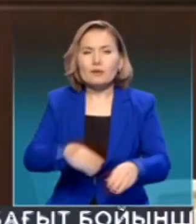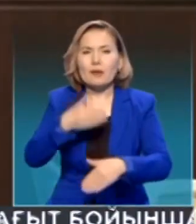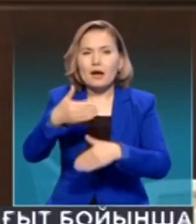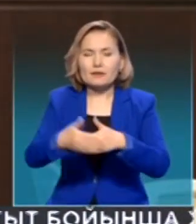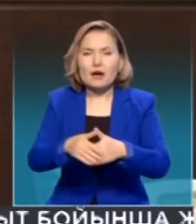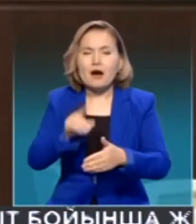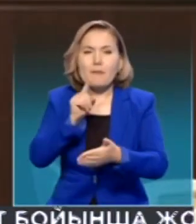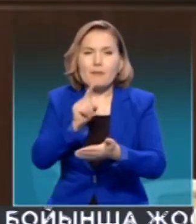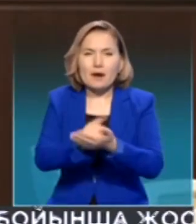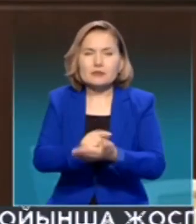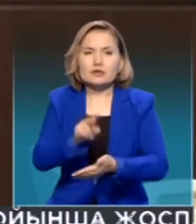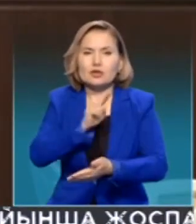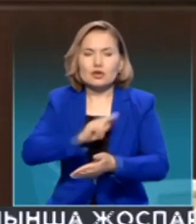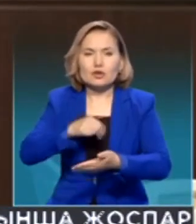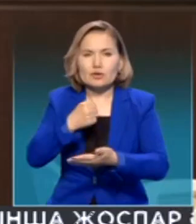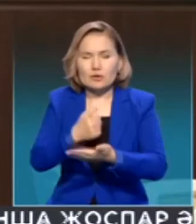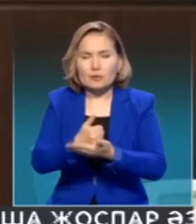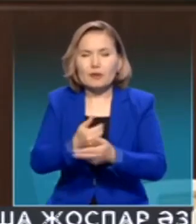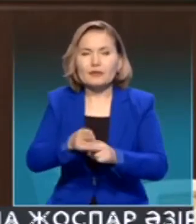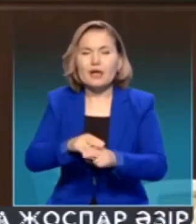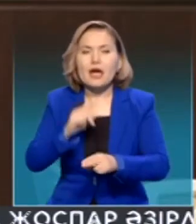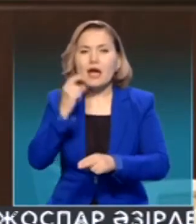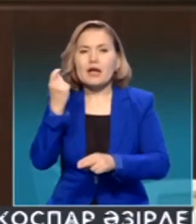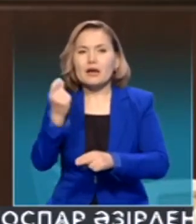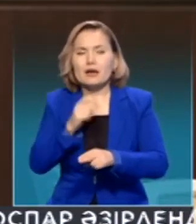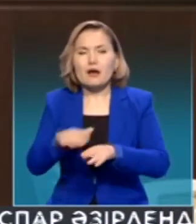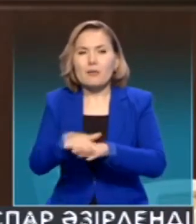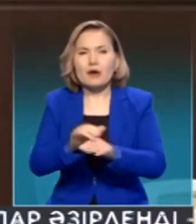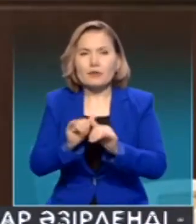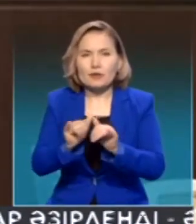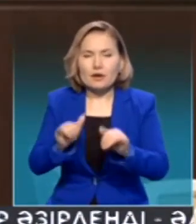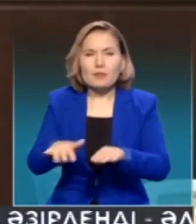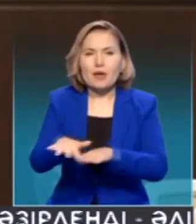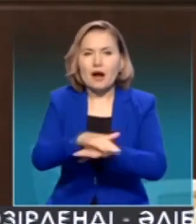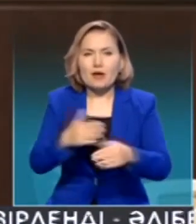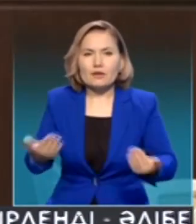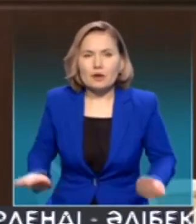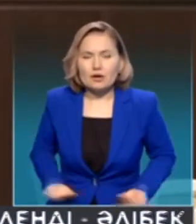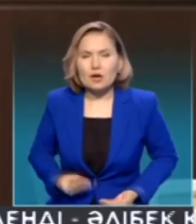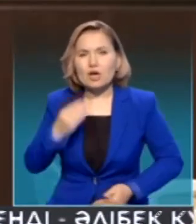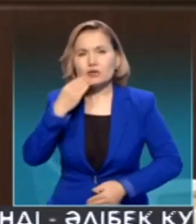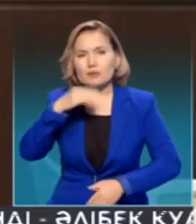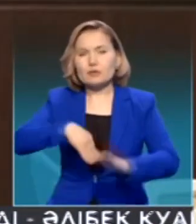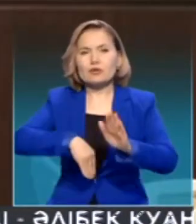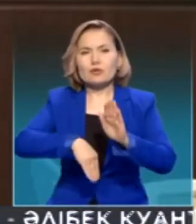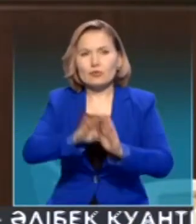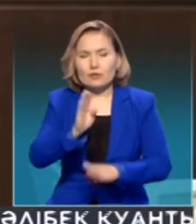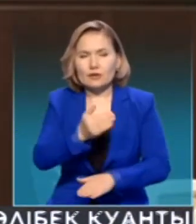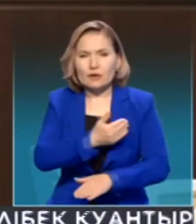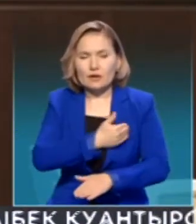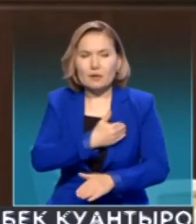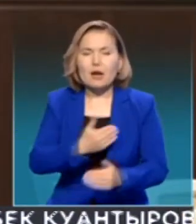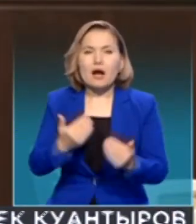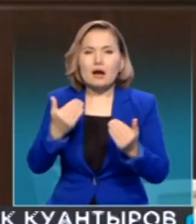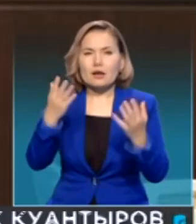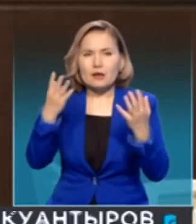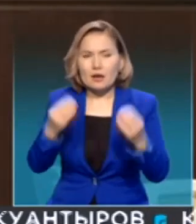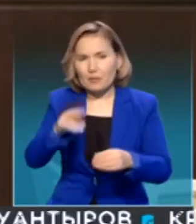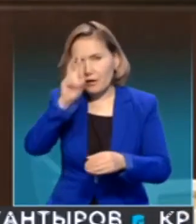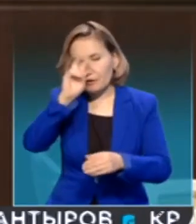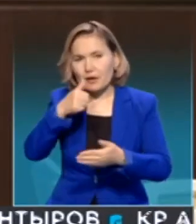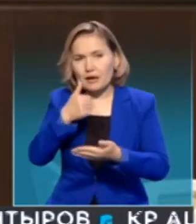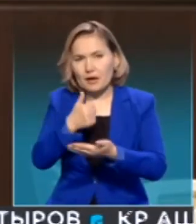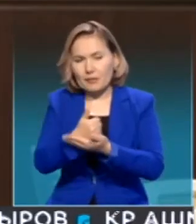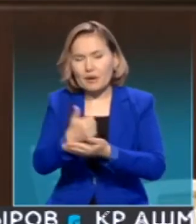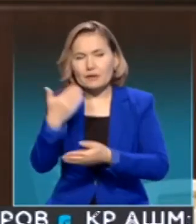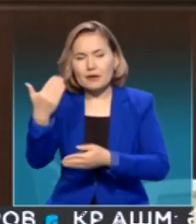міндет елдің әлеуметтік экономикалық дамуын қамтамасыз етіп, халықтың тұрмыс сапасын жақсарту. Қазіргі таңда мемлекет басшысының